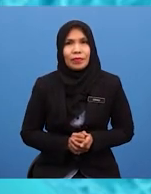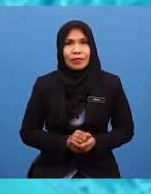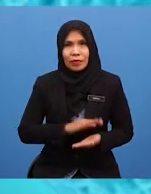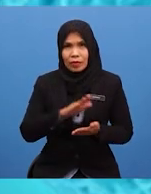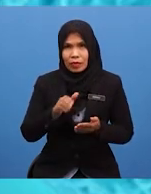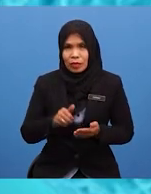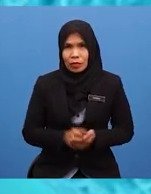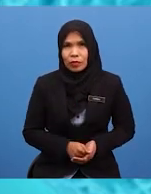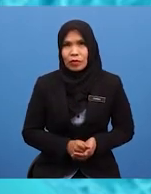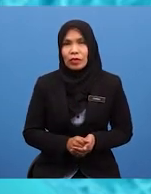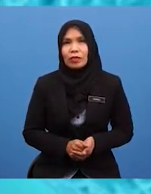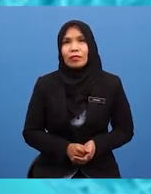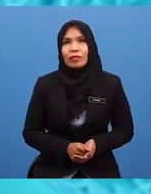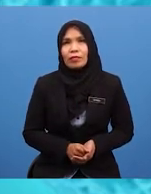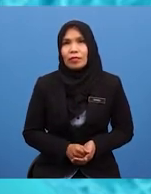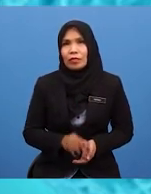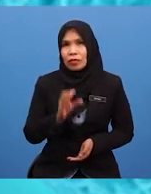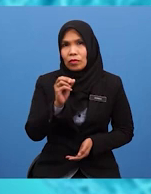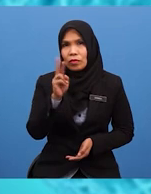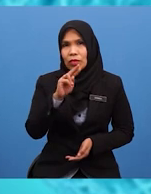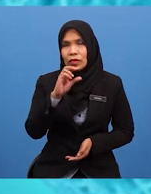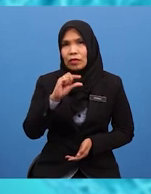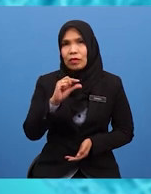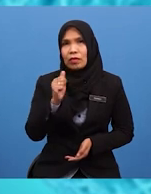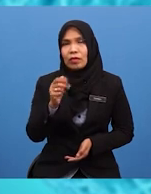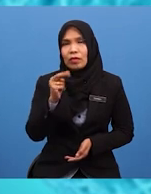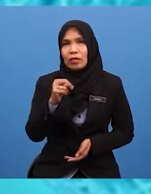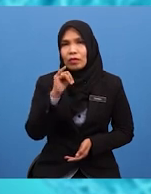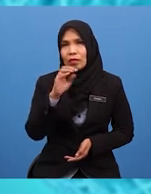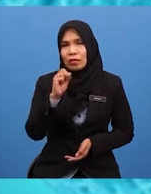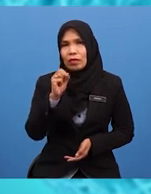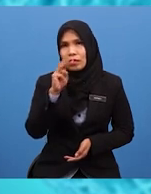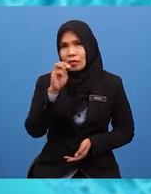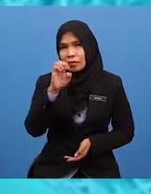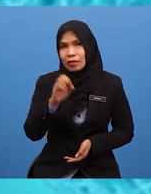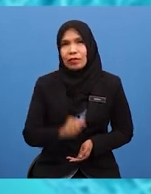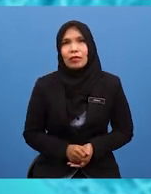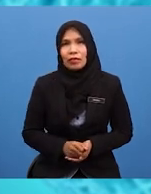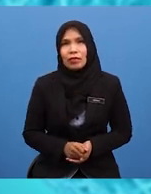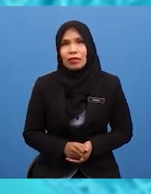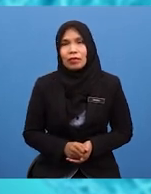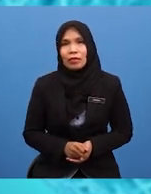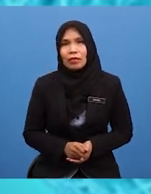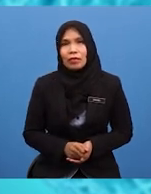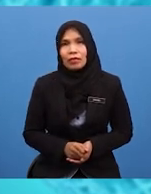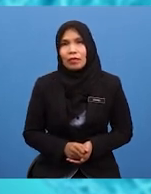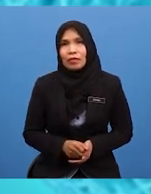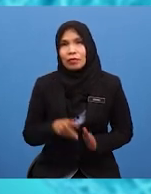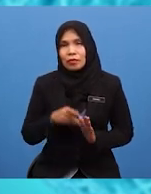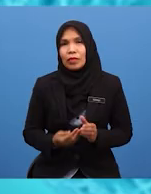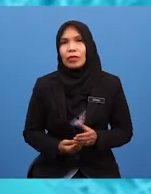Semua organisma mengalami pertumbuhan yang merupakan salah satu